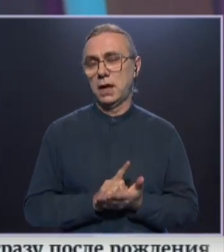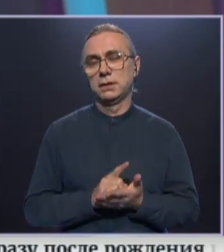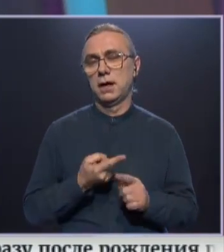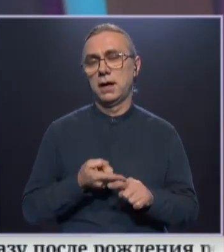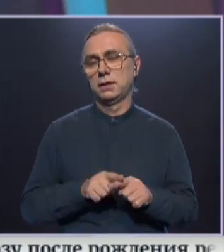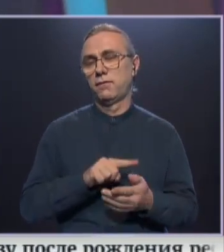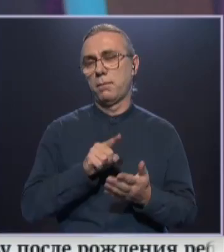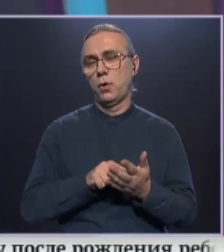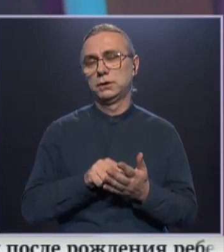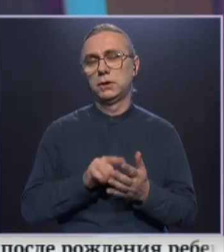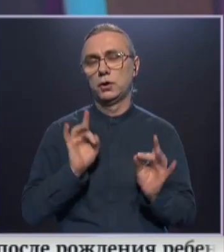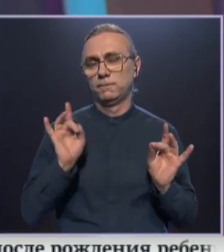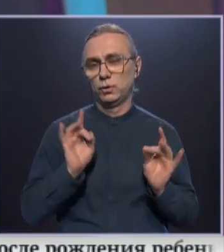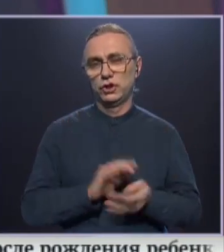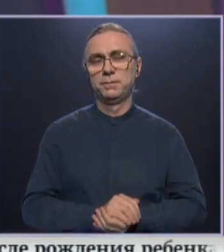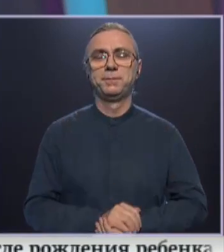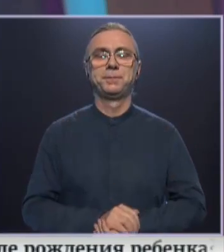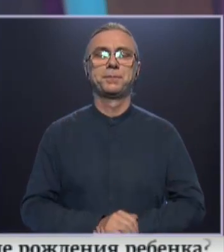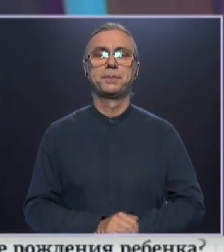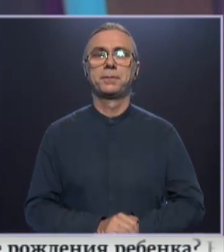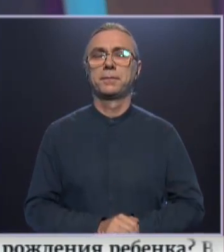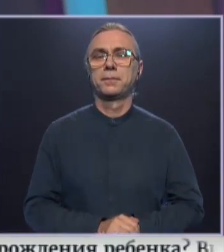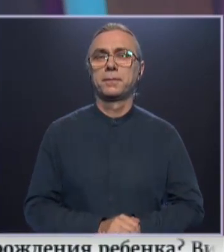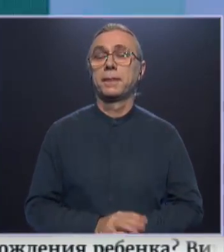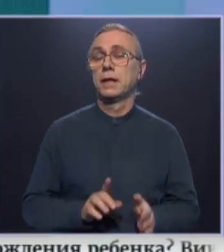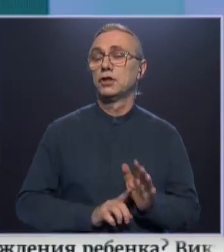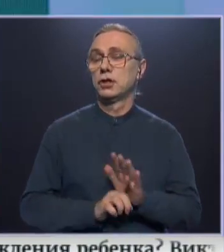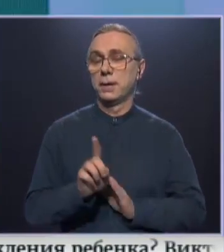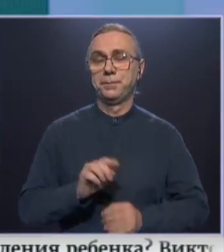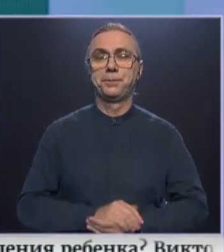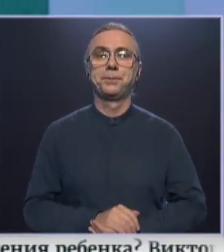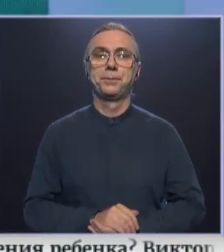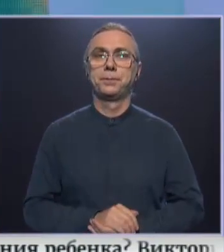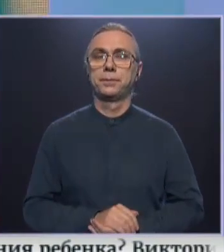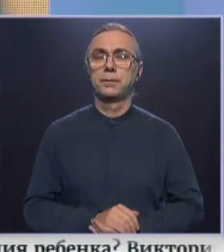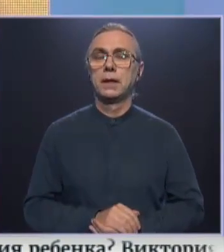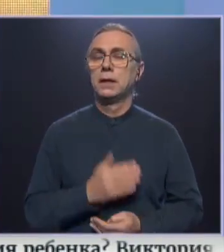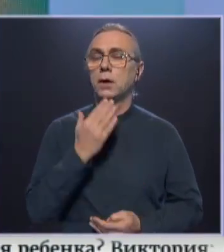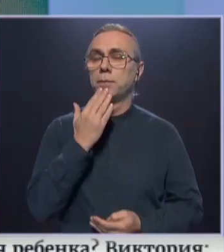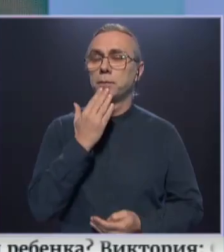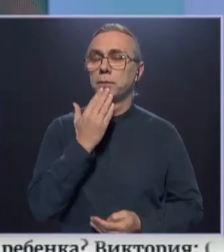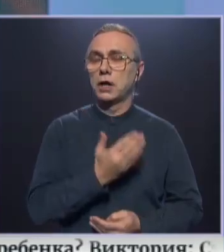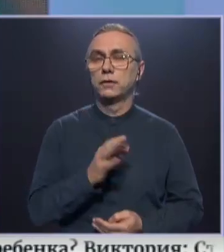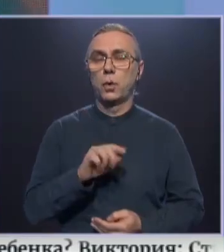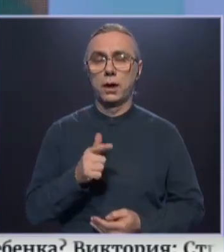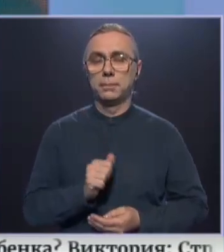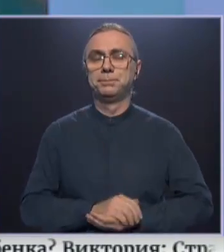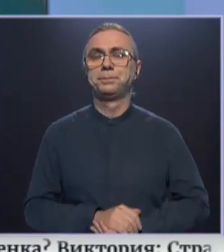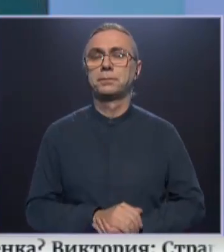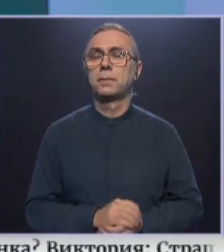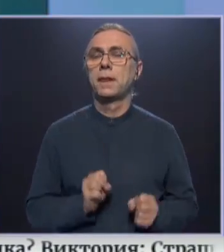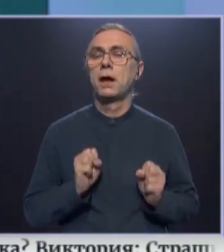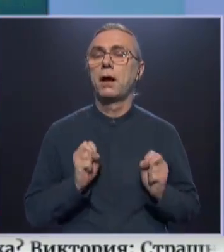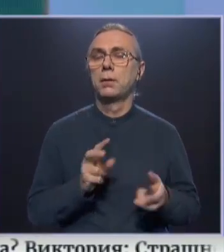обязательно сделаем следующий. Не сомневайтесь. Давайте начинать. Спрашивает Ольга о прощении. Как